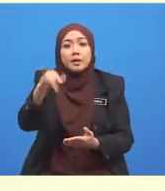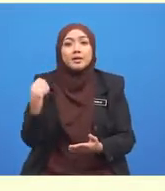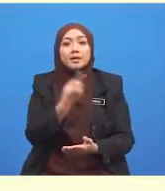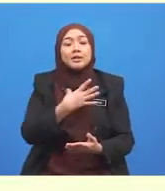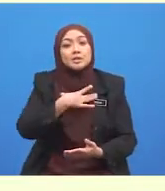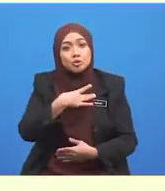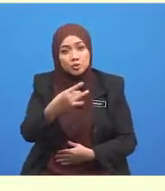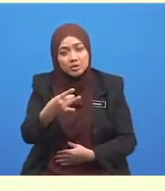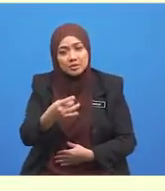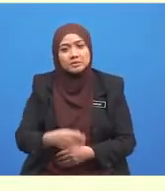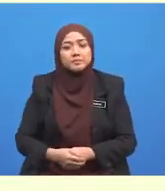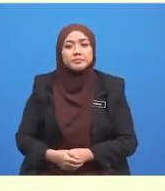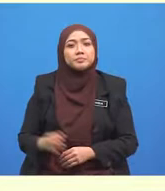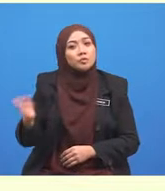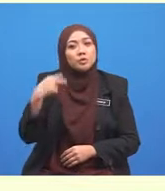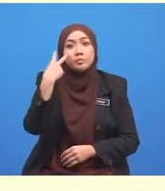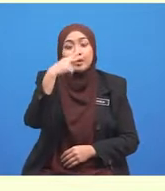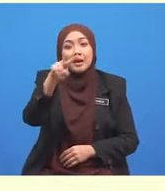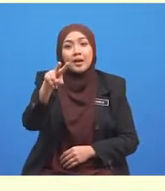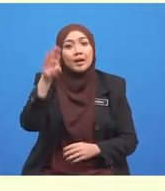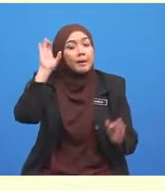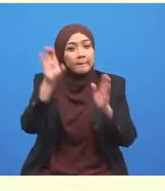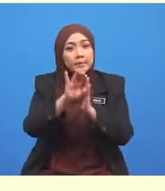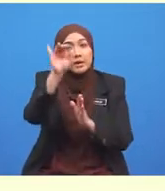kita lihat paparan ini.